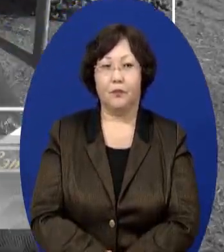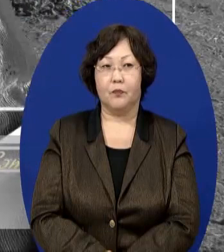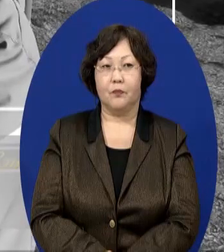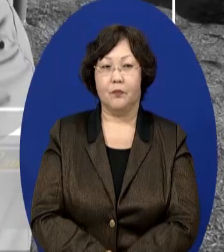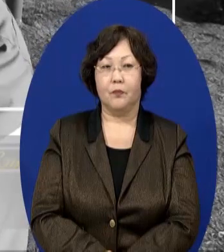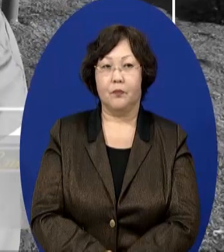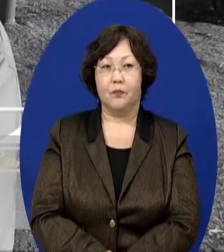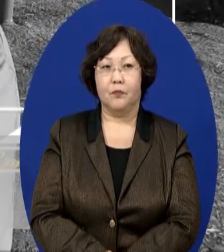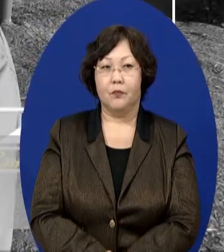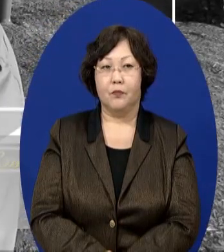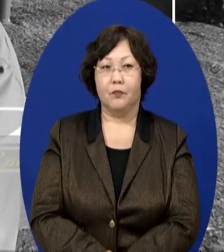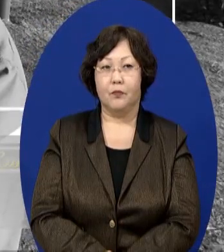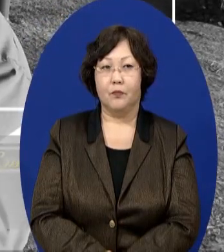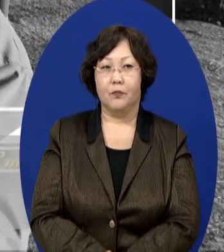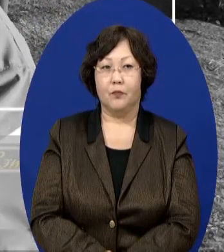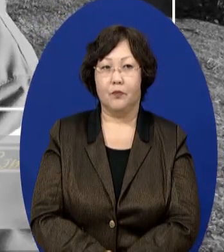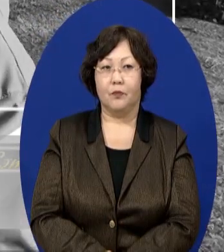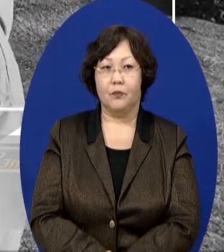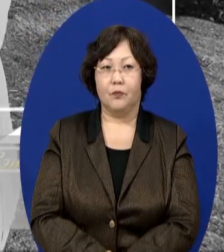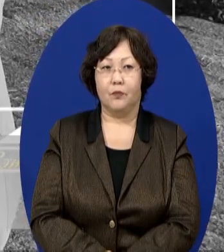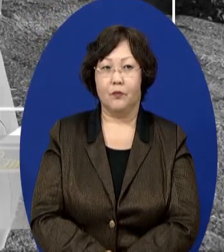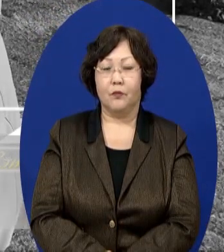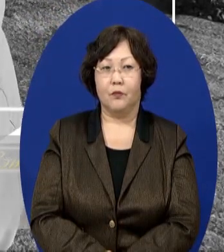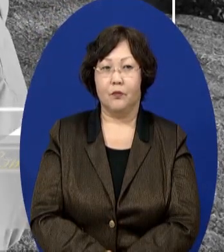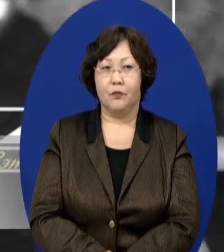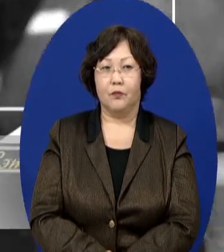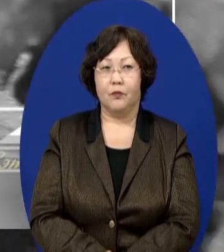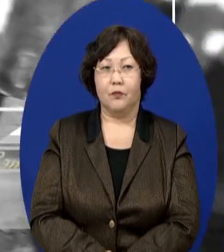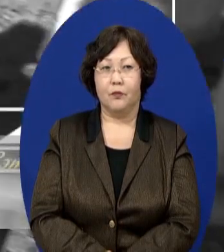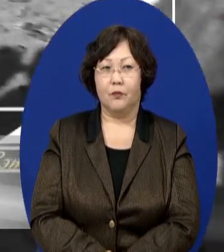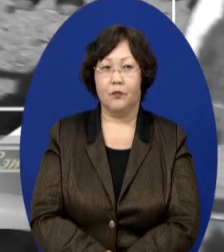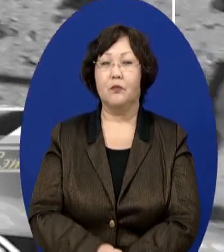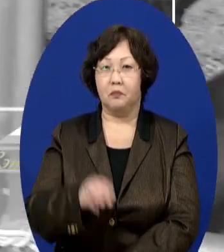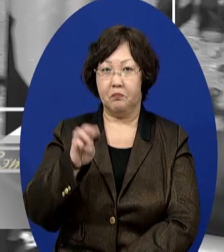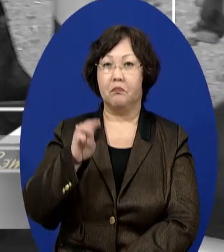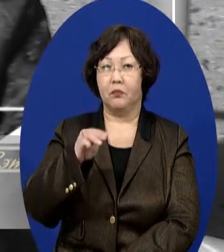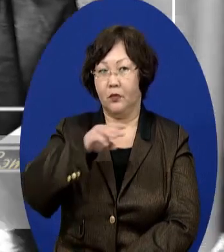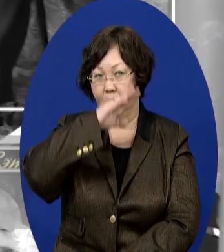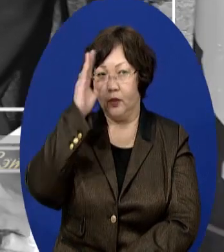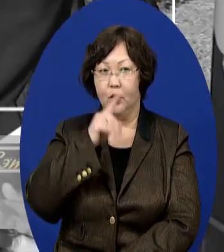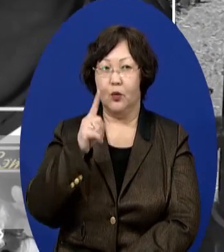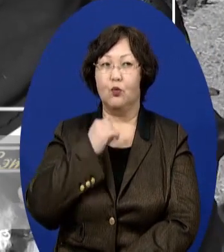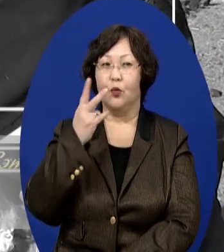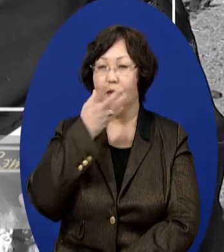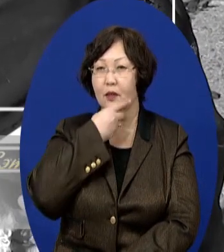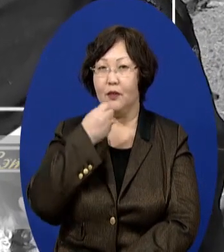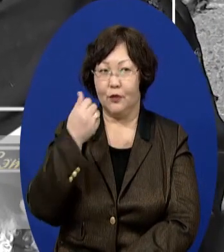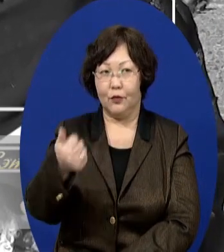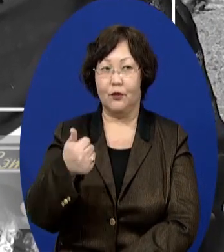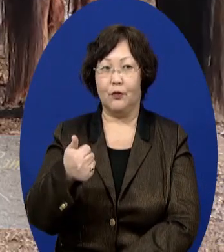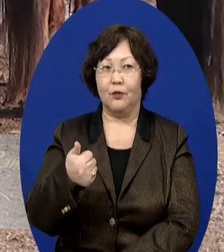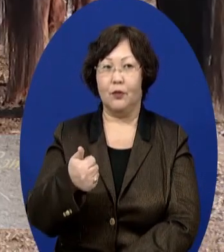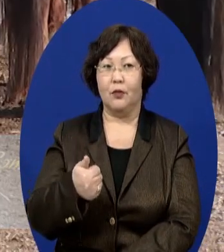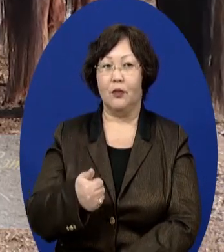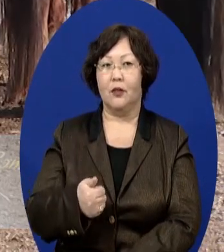Миний жота. Аа. Хөр мөргнээ. Тийм байна. Энэ жил одоо 100 сайхан болсон болохоор. Тэр нь эрэлт нийлүүлэлтээ ер нь энэ жил